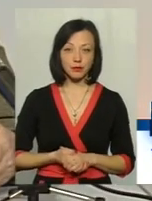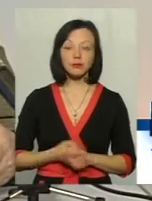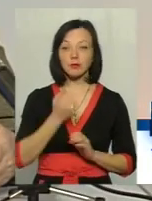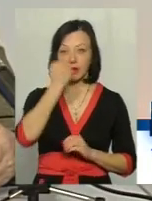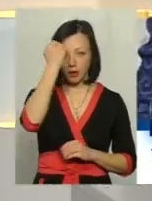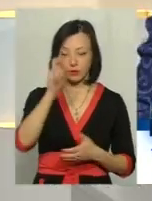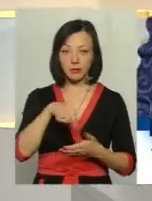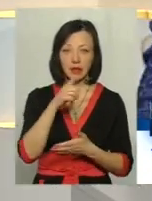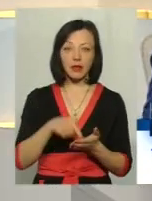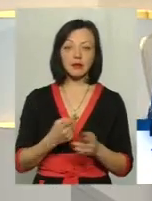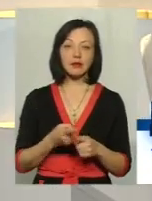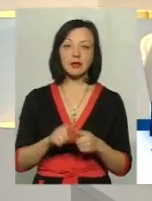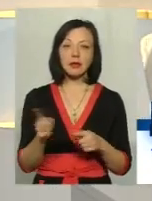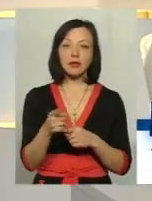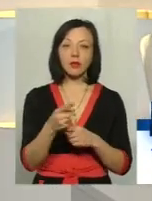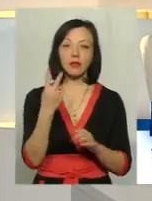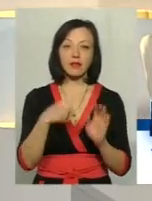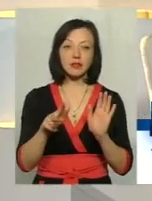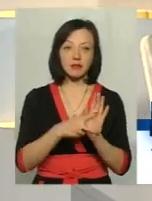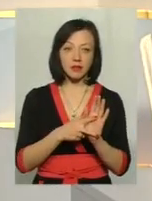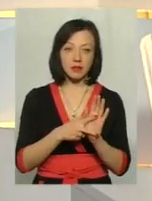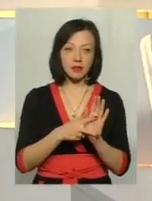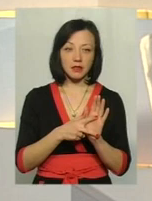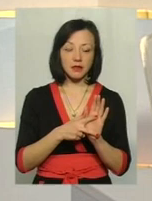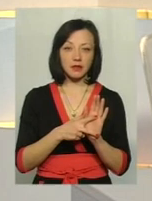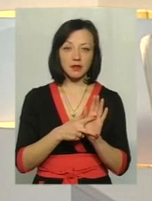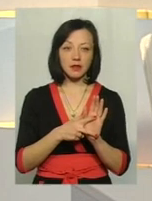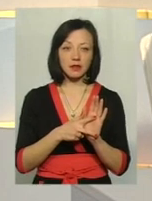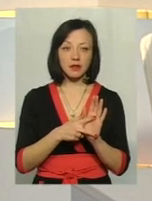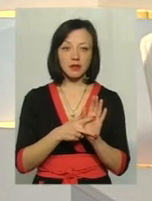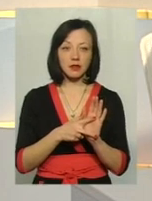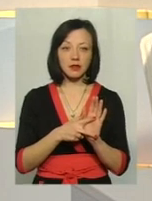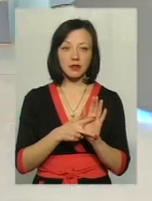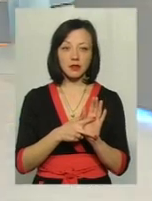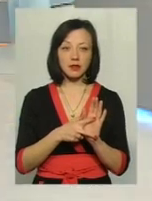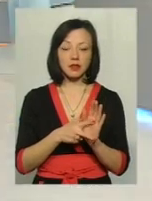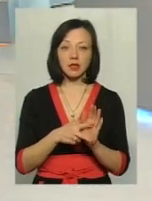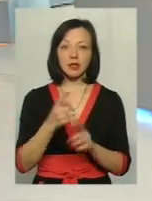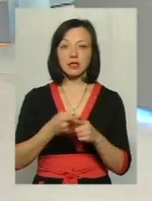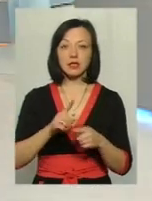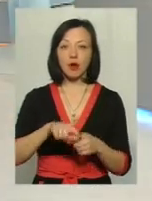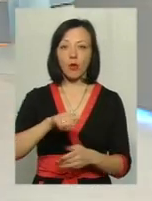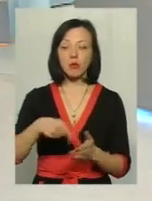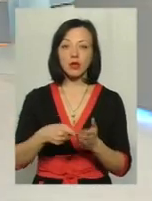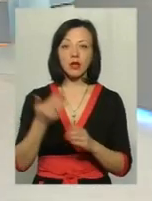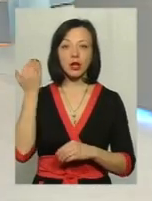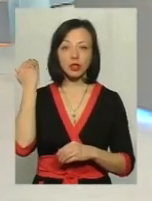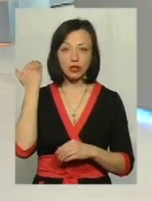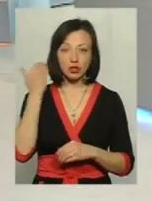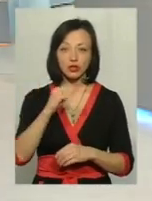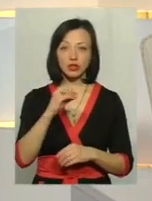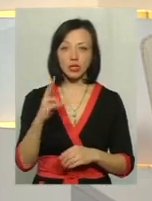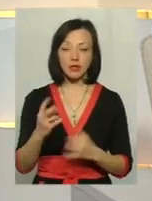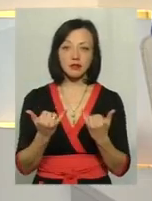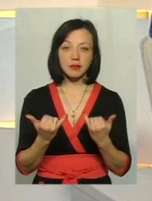Дякую за питання. Це Тернопільська 12А, я Тернопільська 28, я вам підкажу, це комунальний, раніше комунальний ЖЕК,